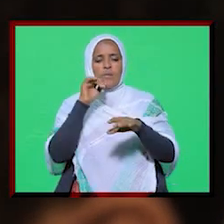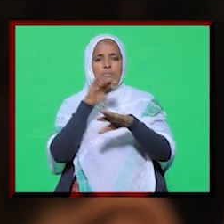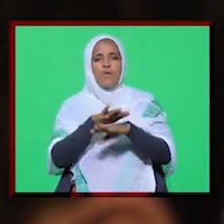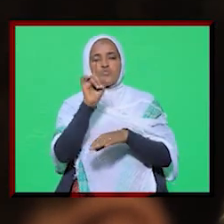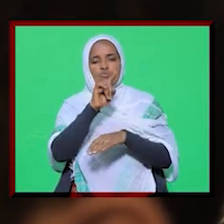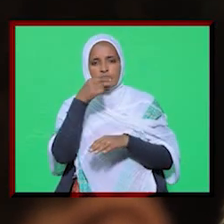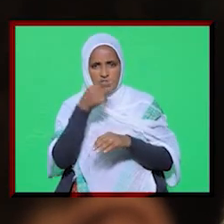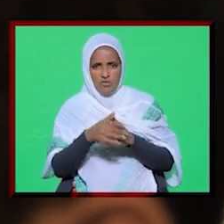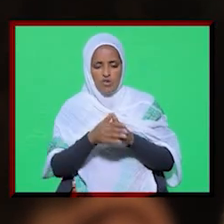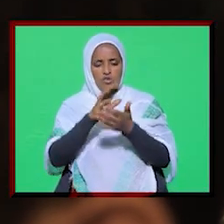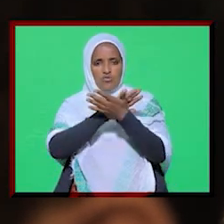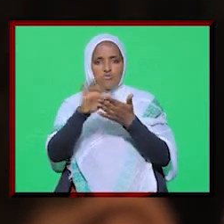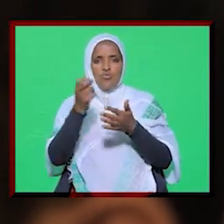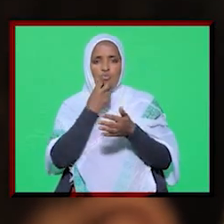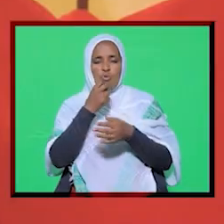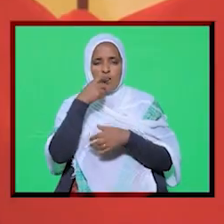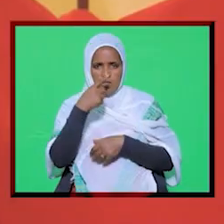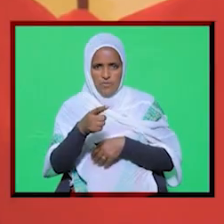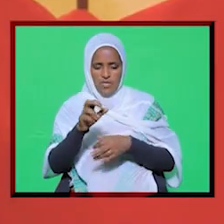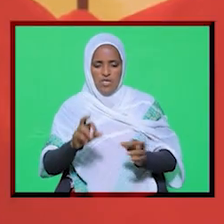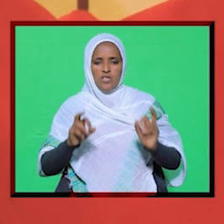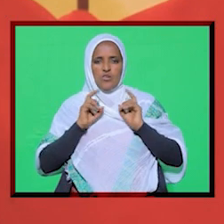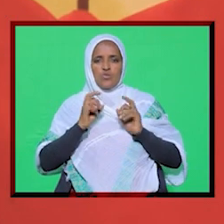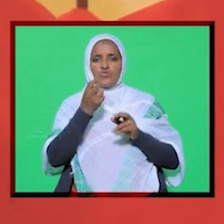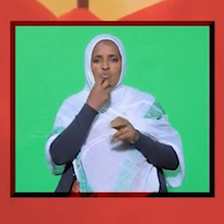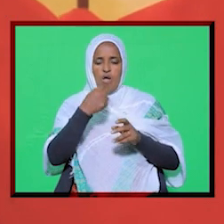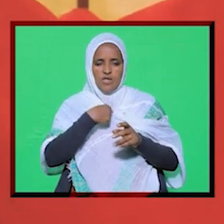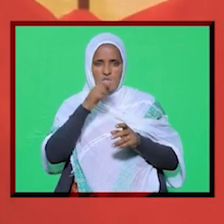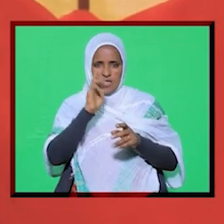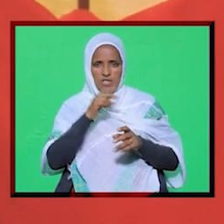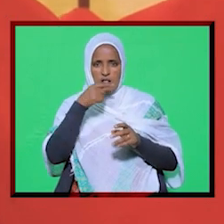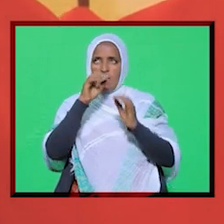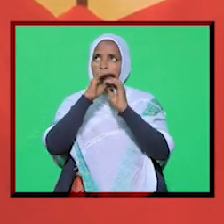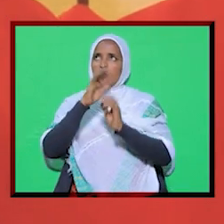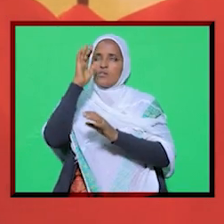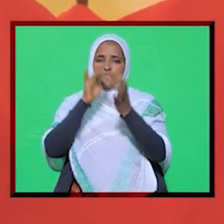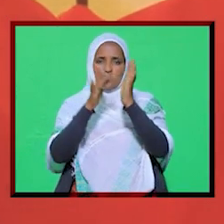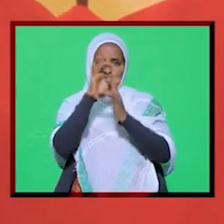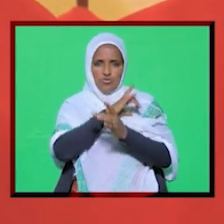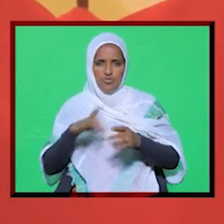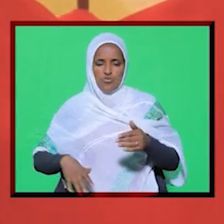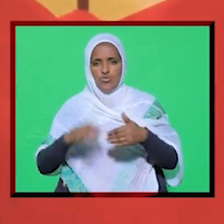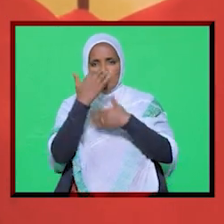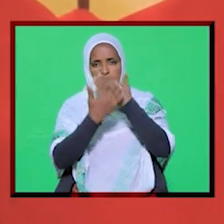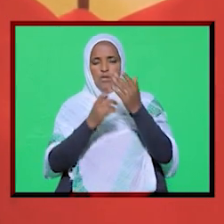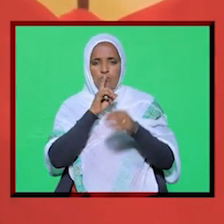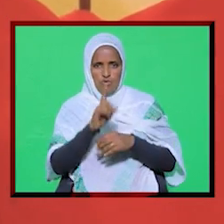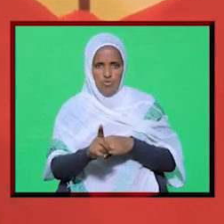መልእክቱ ምንድነው? ንጹህ ውሃ የተባለው የህይወት ውሃ እኔ ነኝ ያለ ያምላካችን የኢየሱስ ክርስቶስ ደም